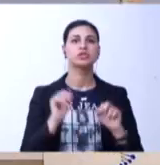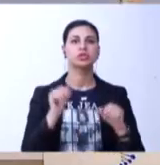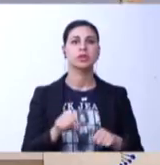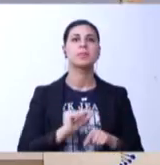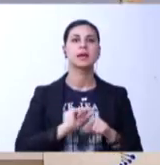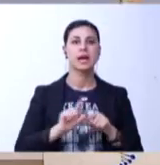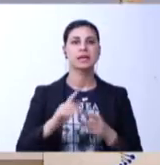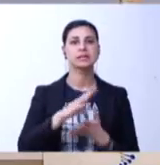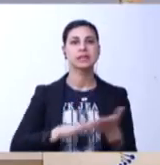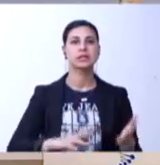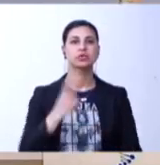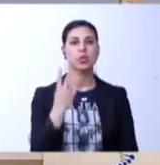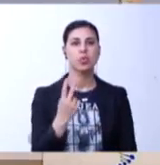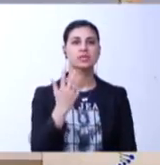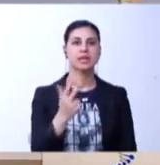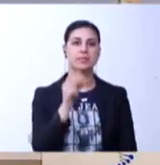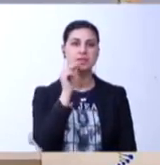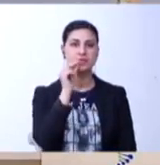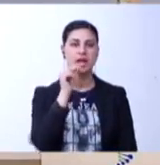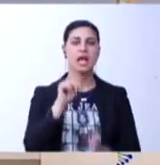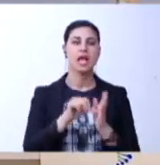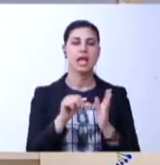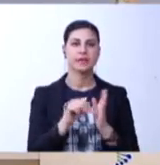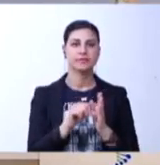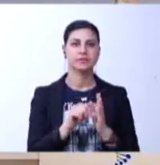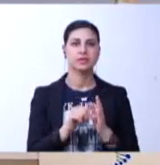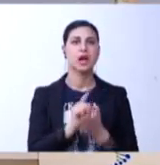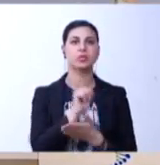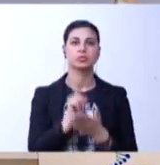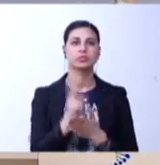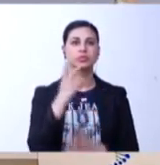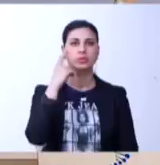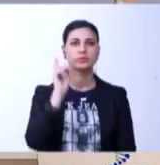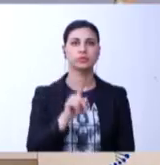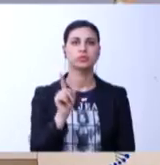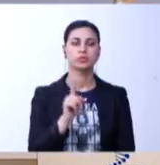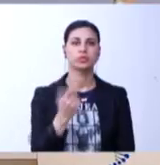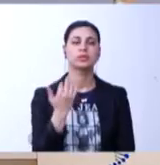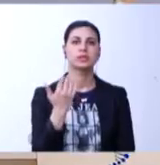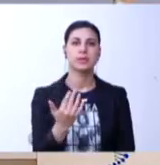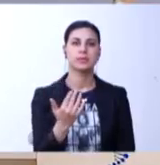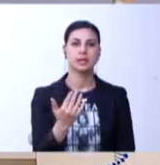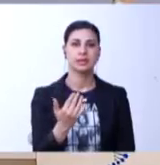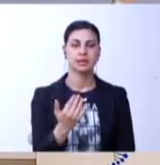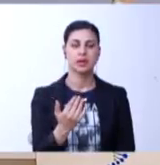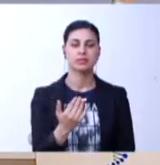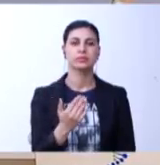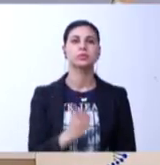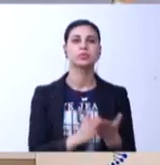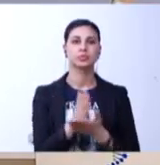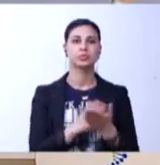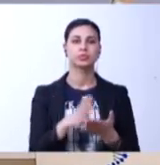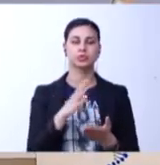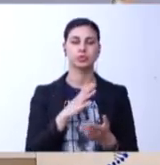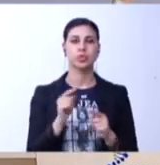შეიძლება გაგრძელდეს 2 თვლამდე, 3 თვლამდე, 6 თვლამდე. უნდა უცილებლად გვახსოვს, რომ რამდენი ხანგრძლივობითაც